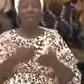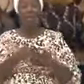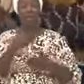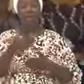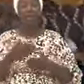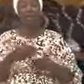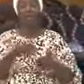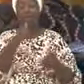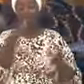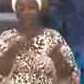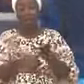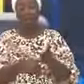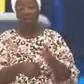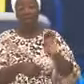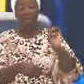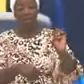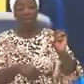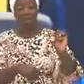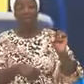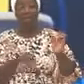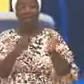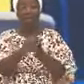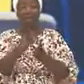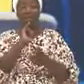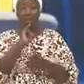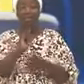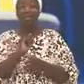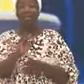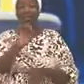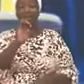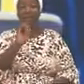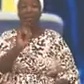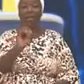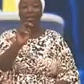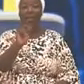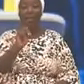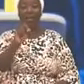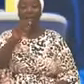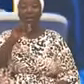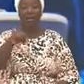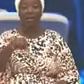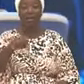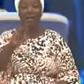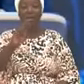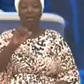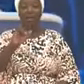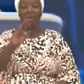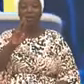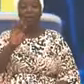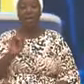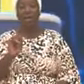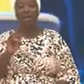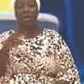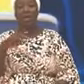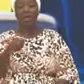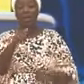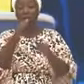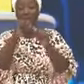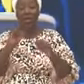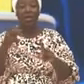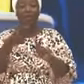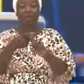le point suivant réclamé réclamer les bénédictions de